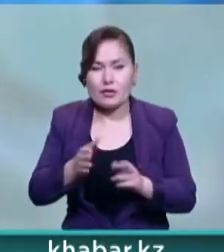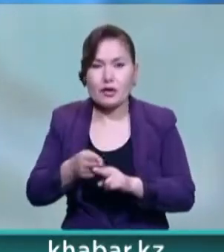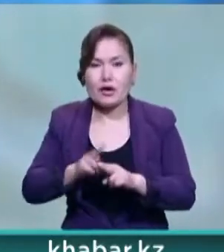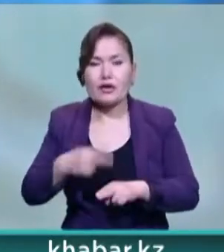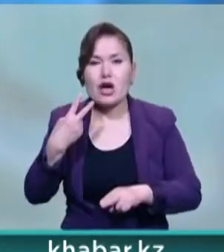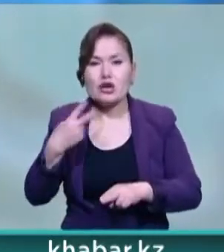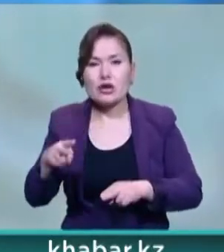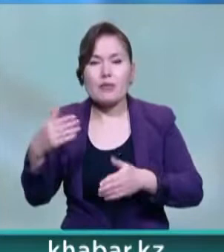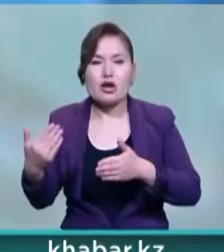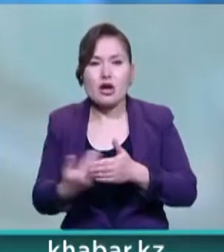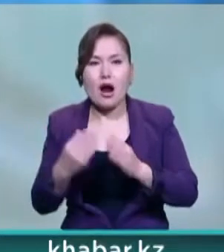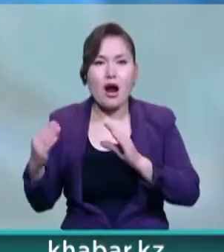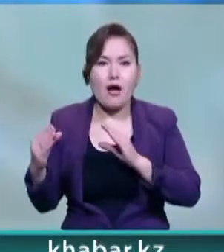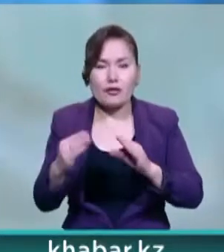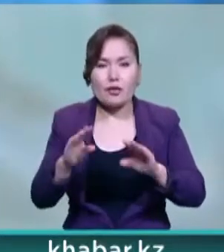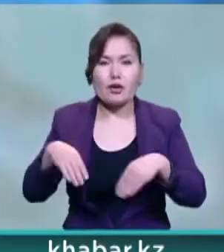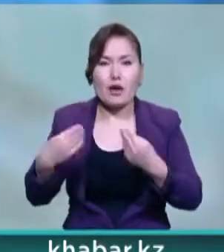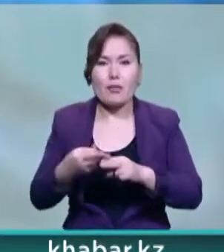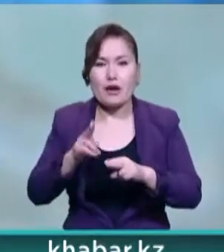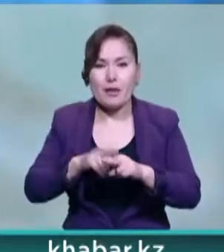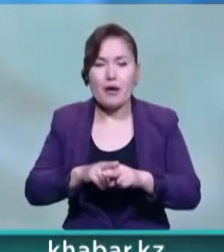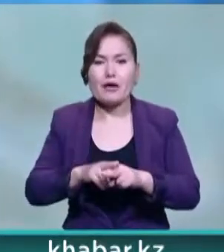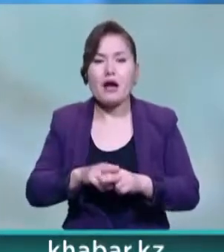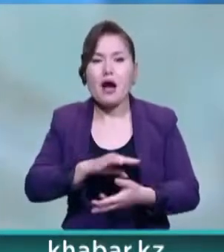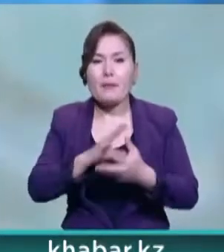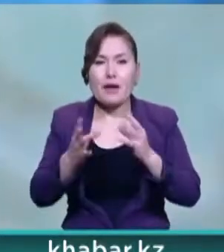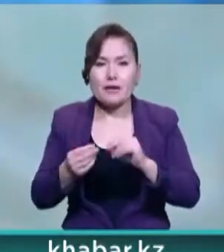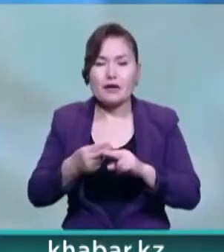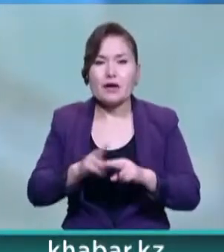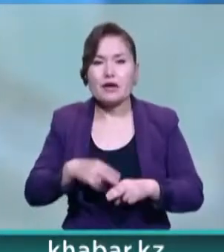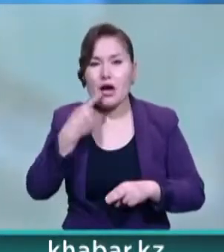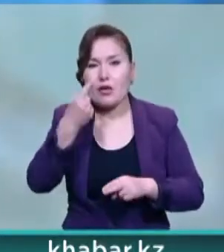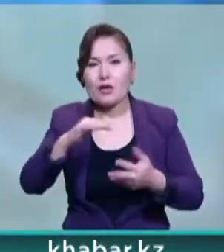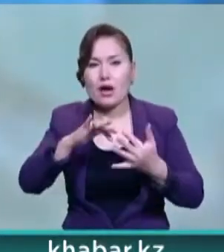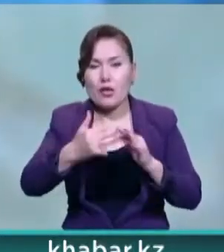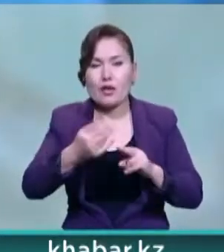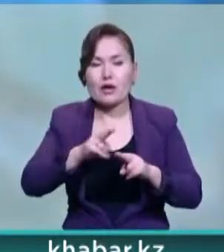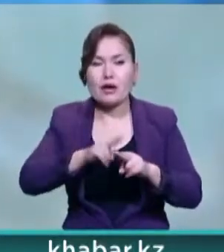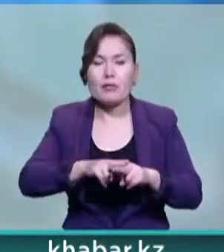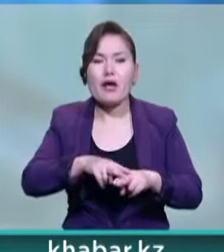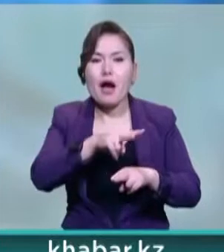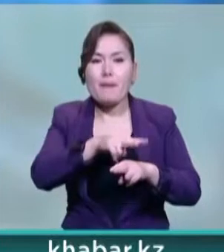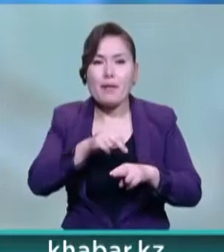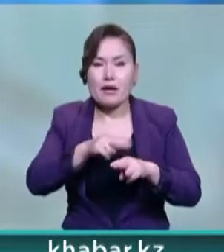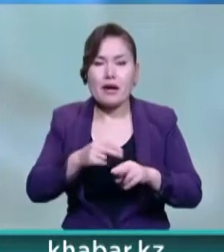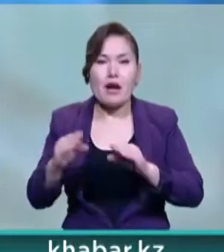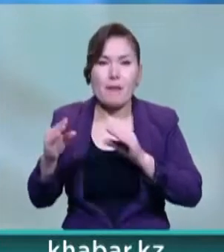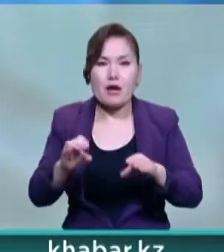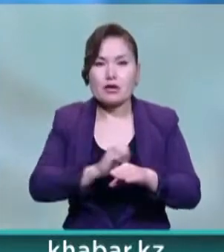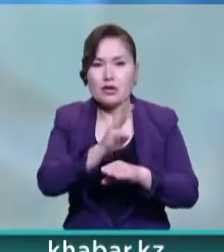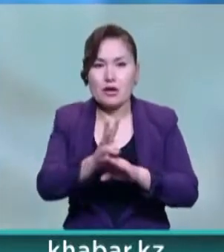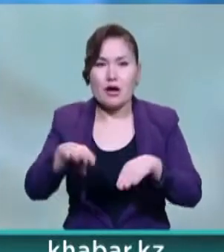20 жаңа автокөлік табыс етілді. Бұл ретте әсіресе барыс келісі қиын, шалғай ауылдардың учаскесі келік полиция